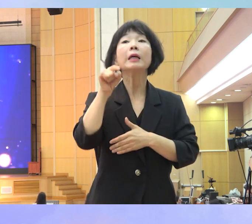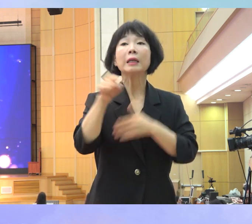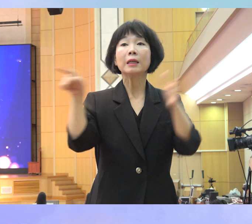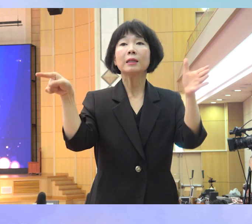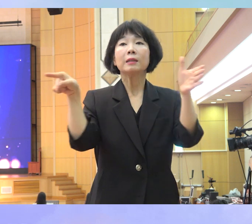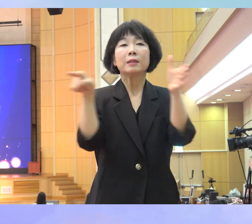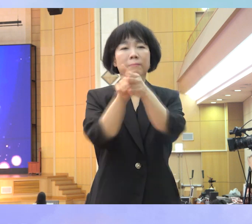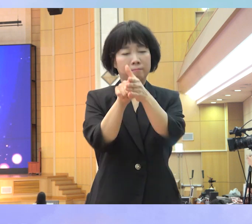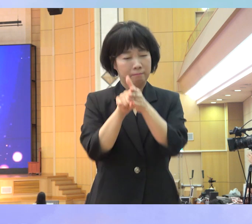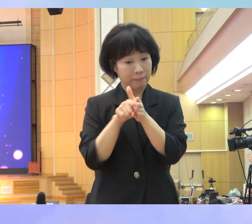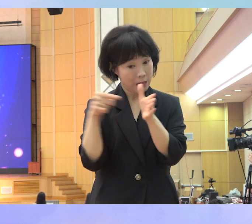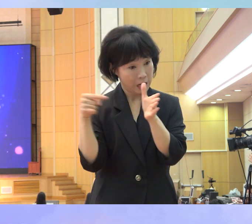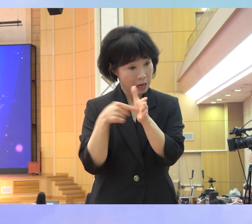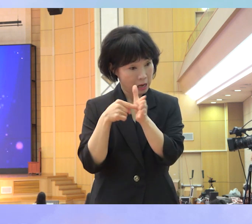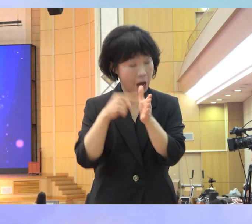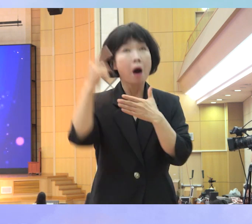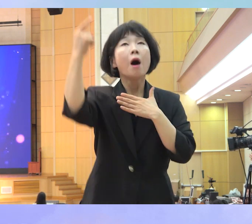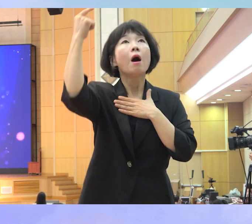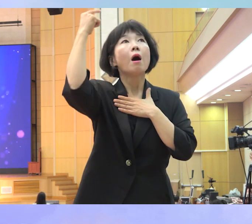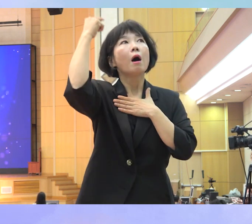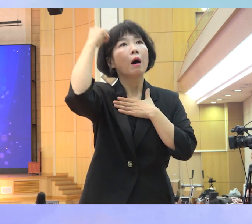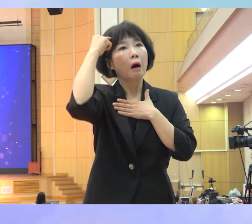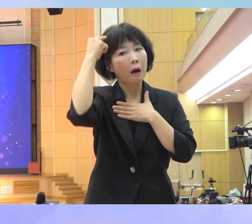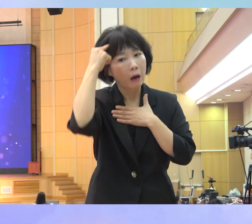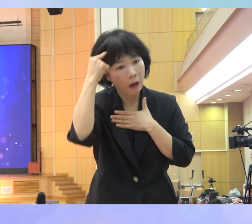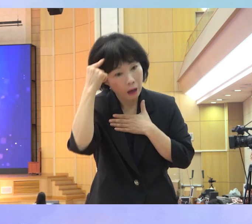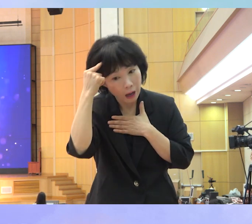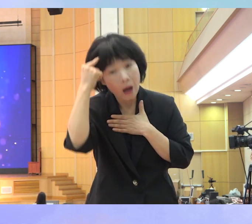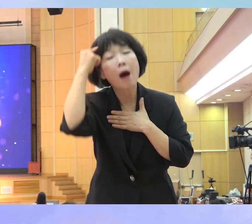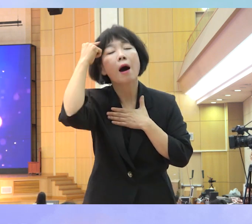지켰네. 이 신앙